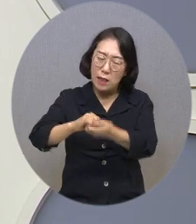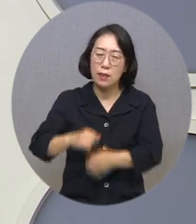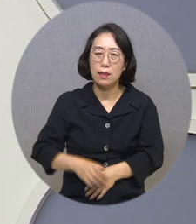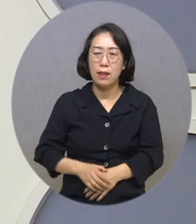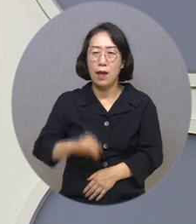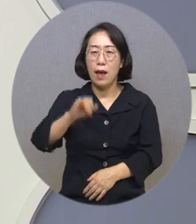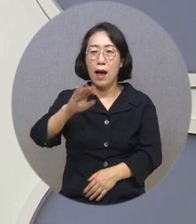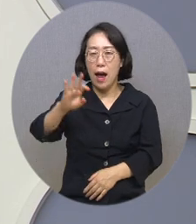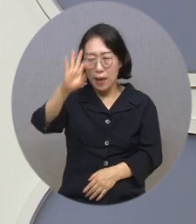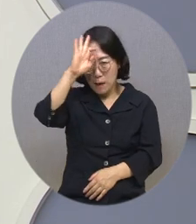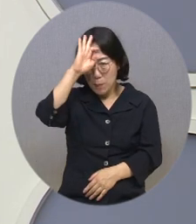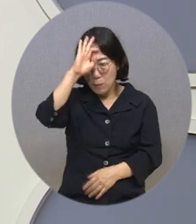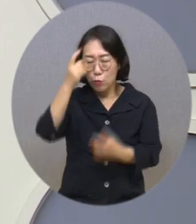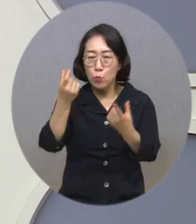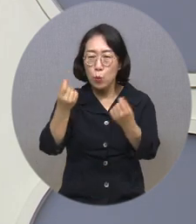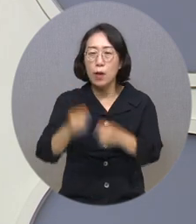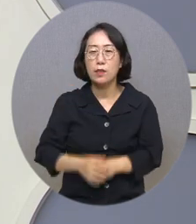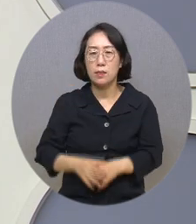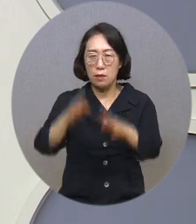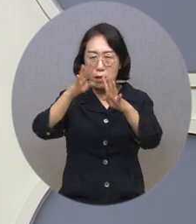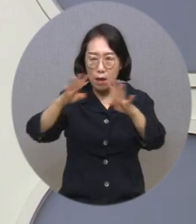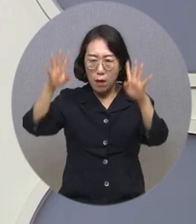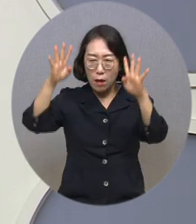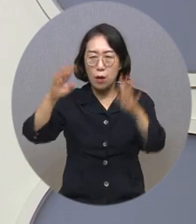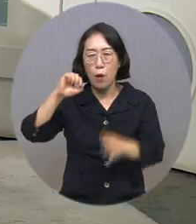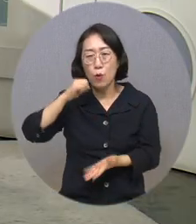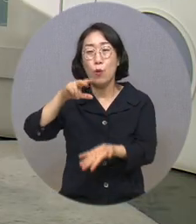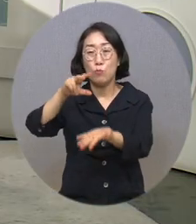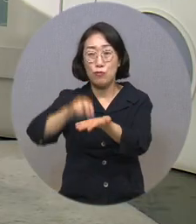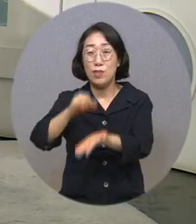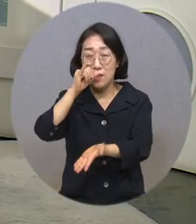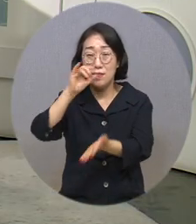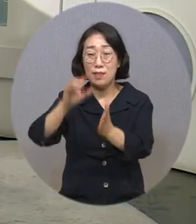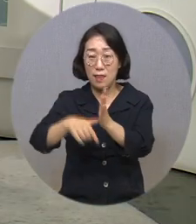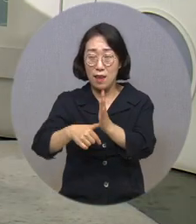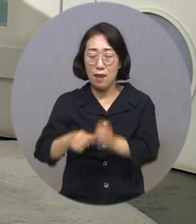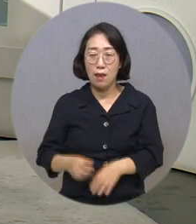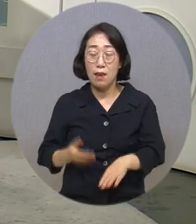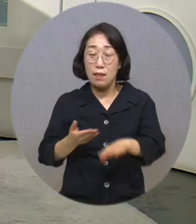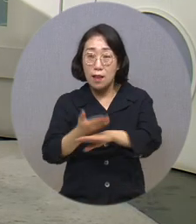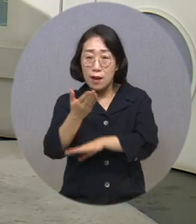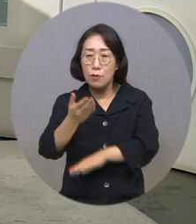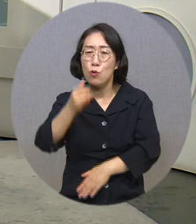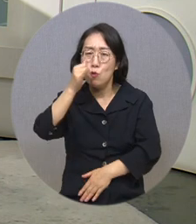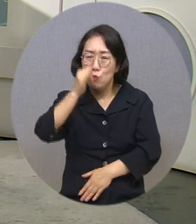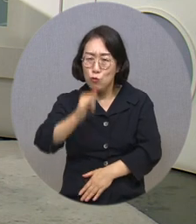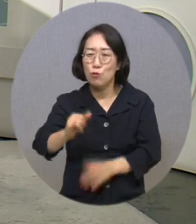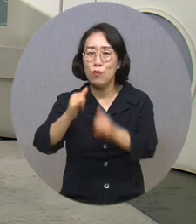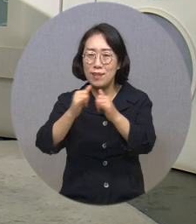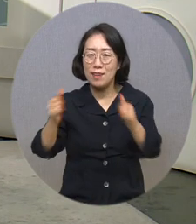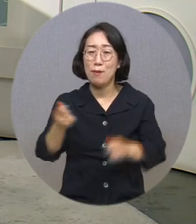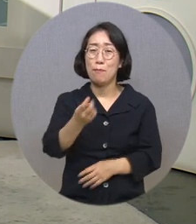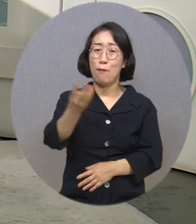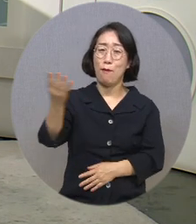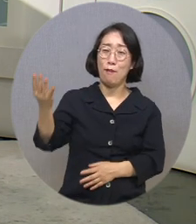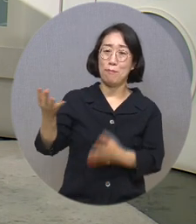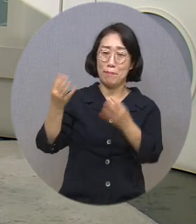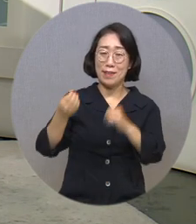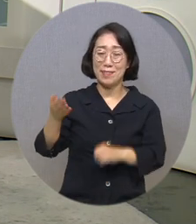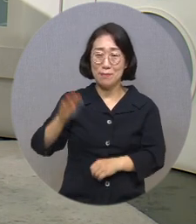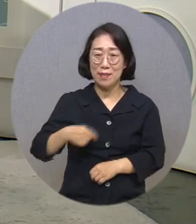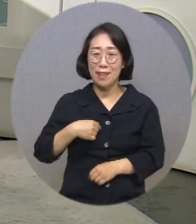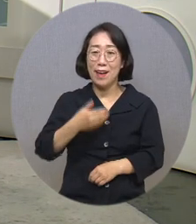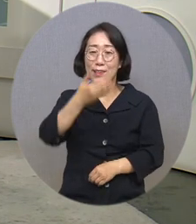대학이 IMF가 걸린 겁니다. 일종의. 근데 이제 저보다 훌륭한 분들이 많은데 그냥 제가 조금 젊다고